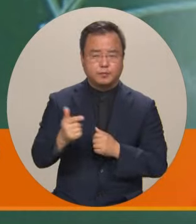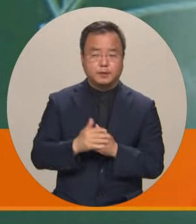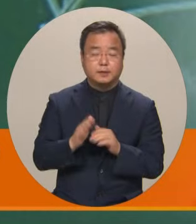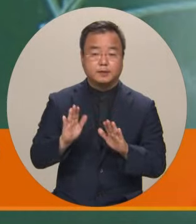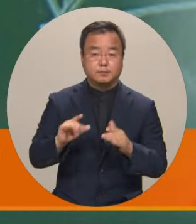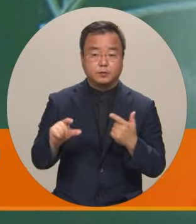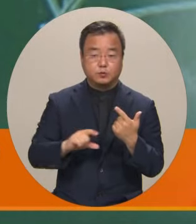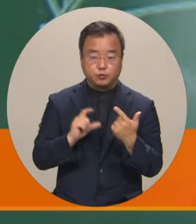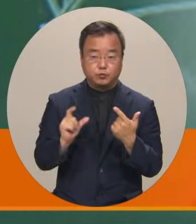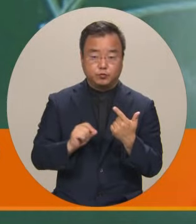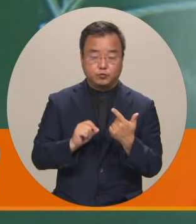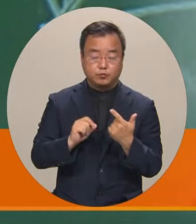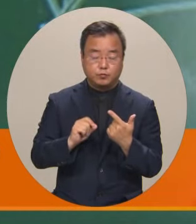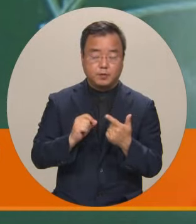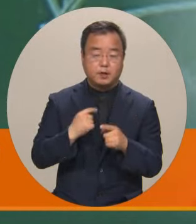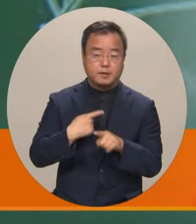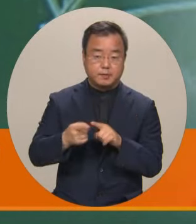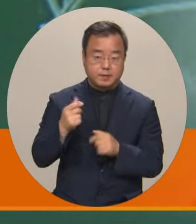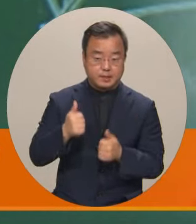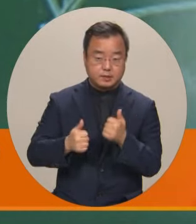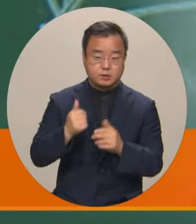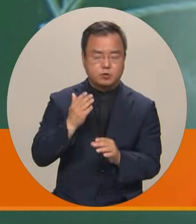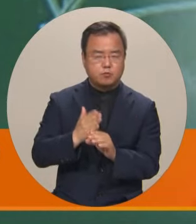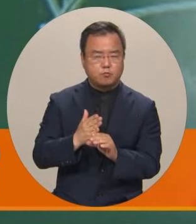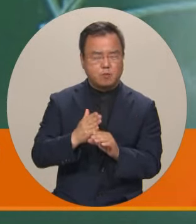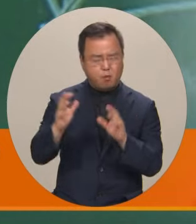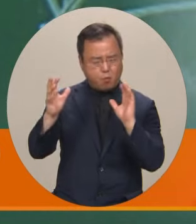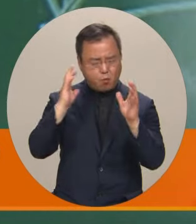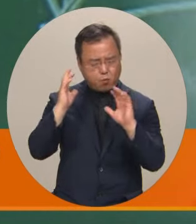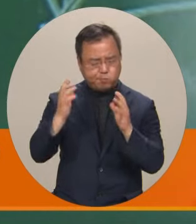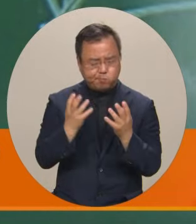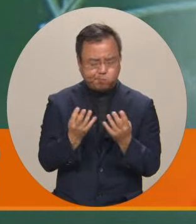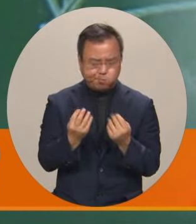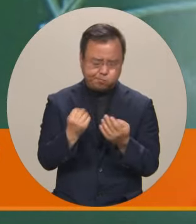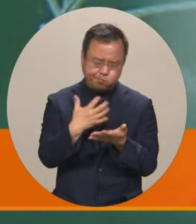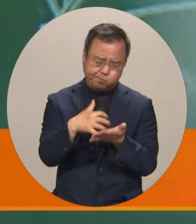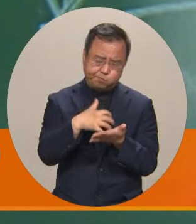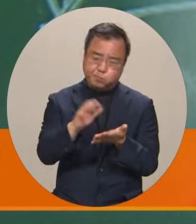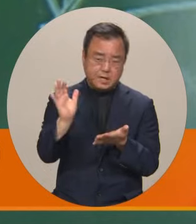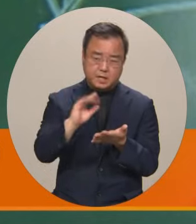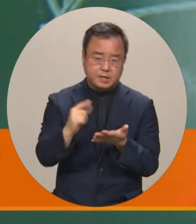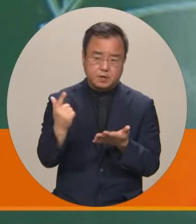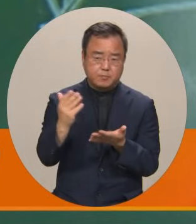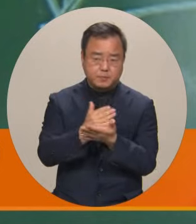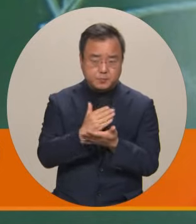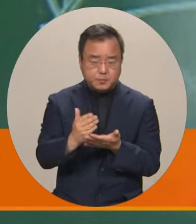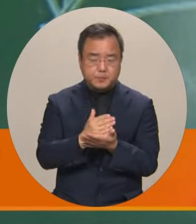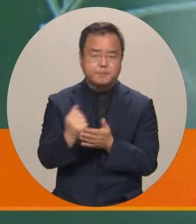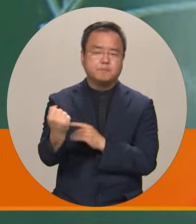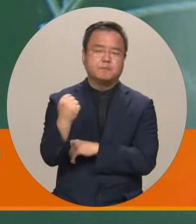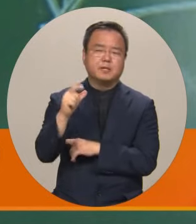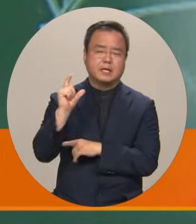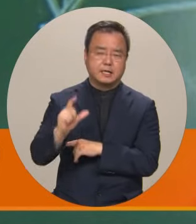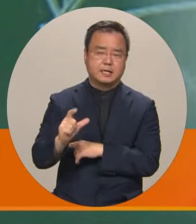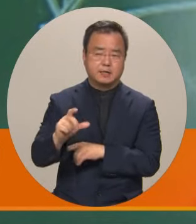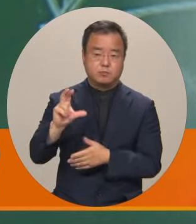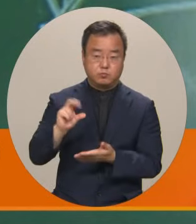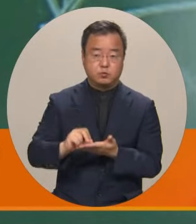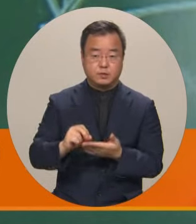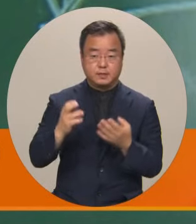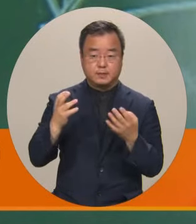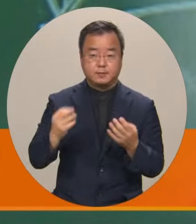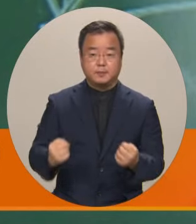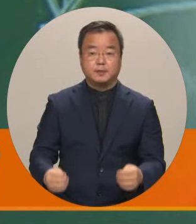6월 모의 평가에선이 복잡한 계산 없이도 변별력을 강화하는 문제들이 다수 출제됐습니다 먼저